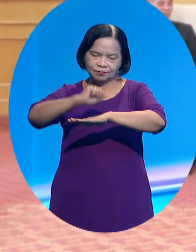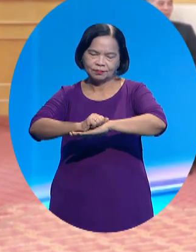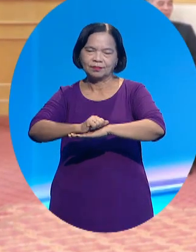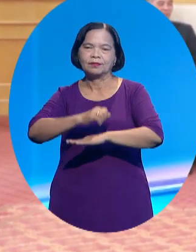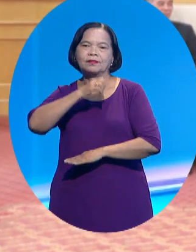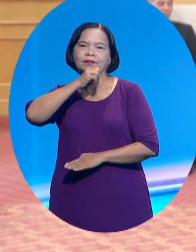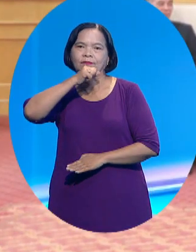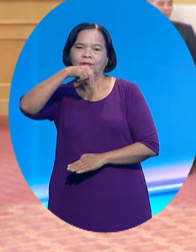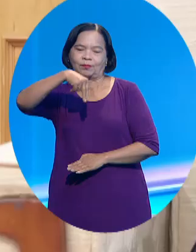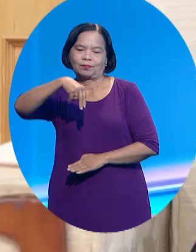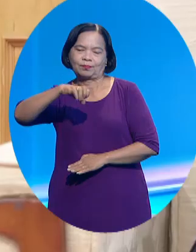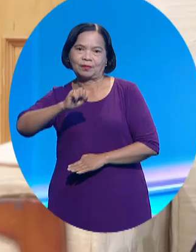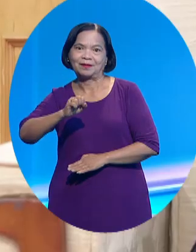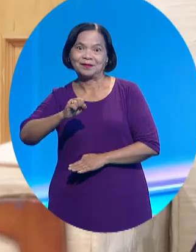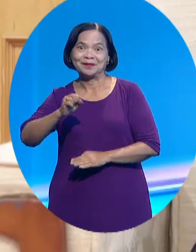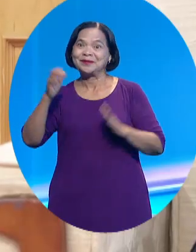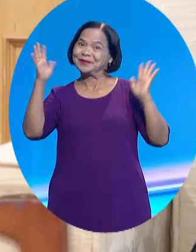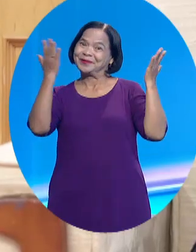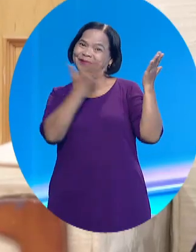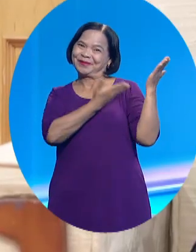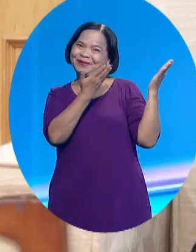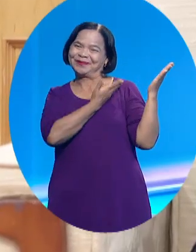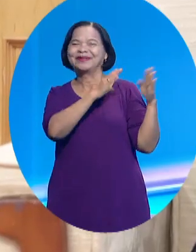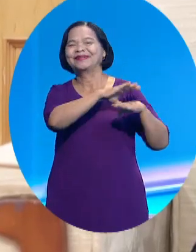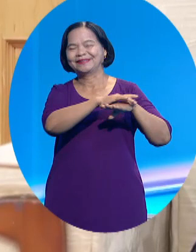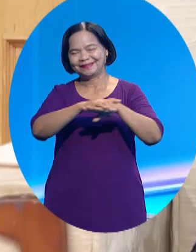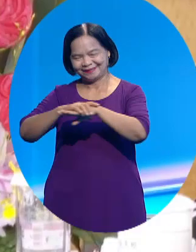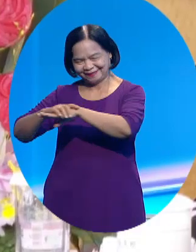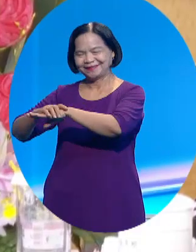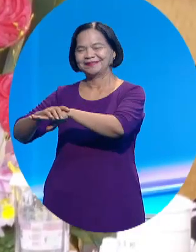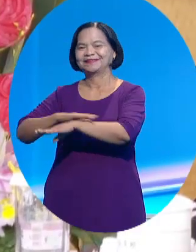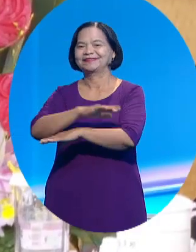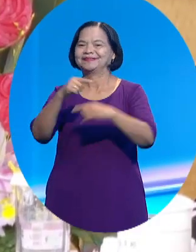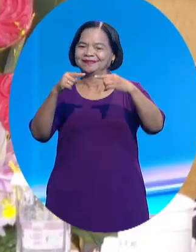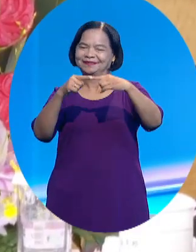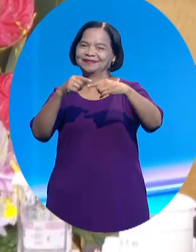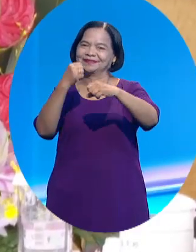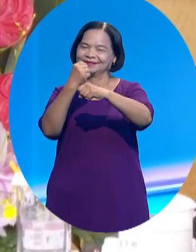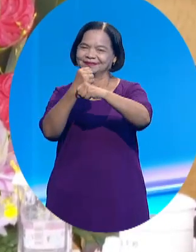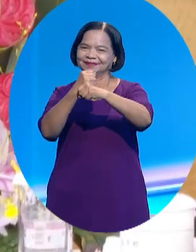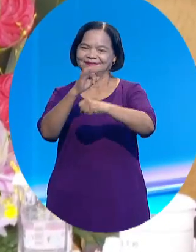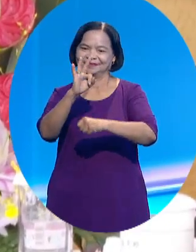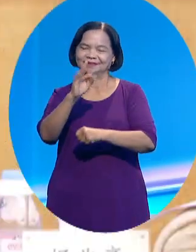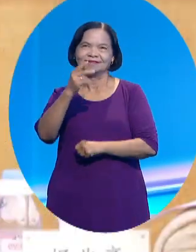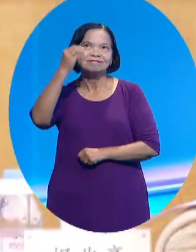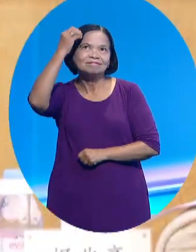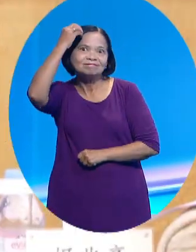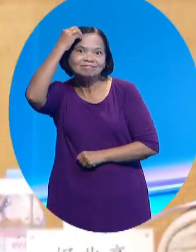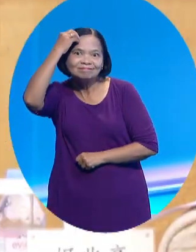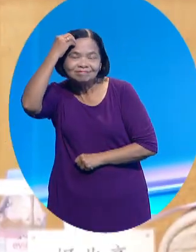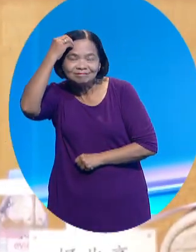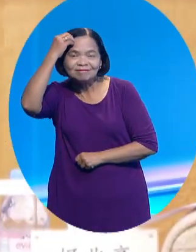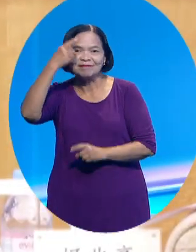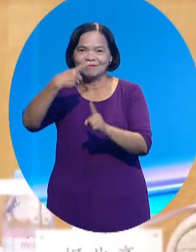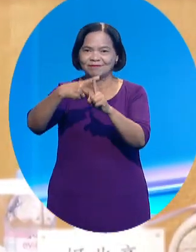Nguyễn Văn Nên bày tỏ vui mừng dẫn đầu đoàn đại biểu thành phố Hồ Chí Minh thăm và làm việc tại Thượng Hải Đồng chí cũng rất ấn tượng trước những thành tựu mà